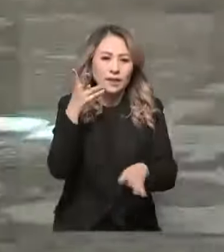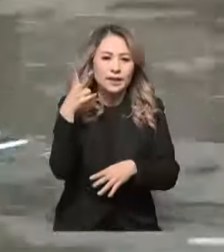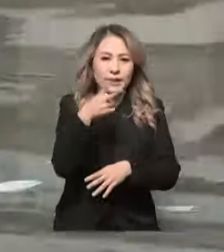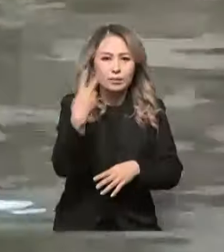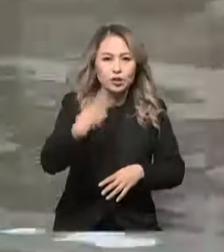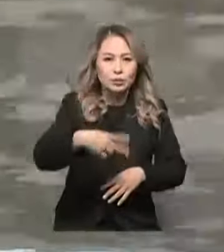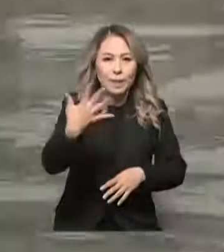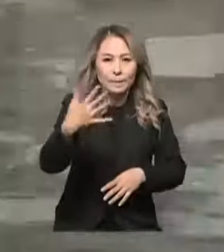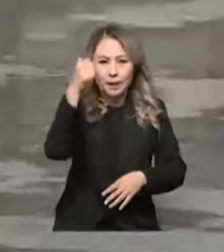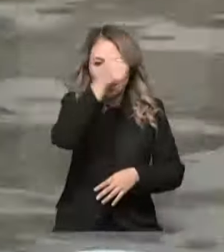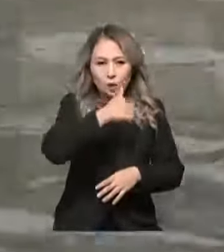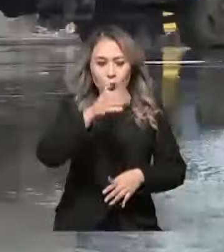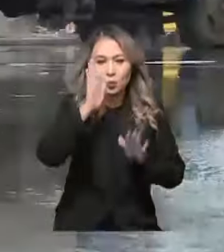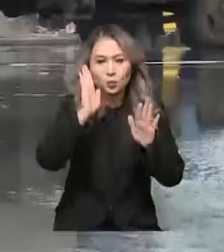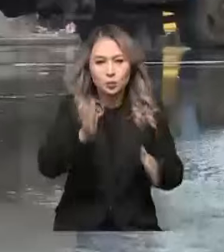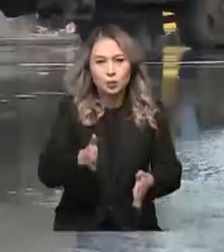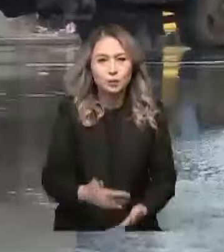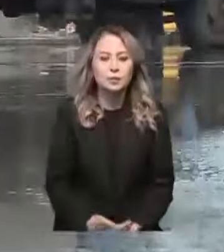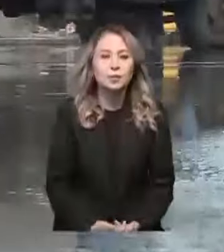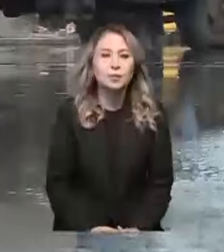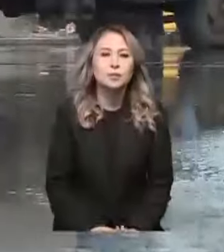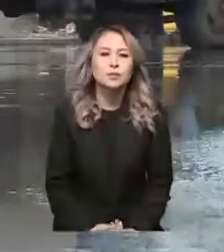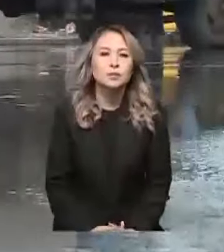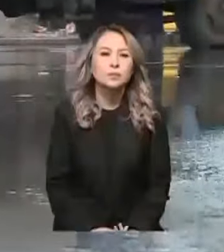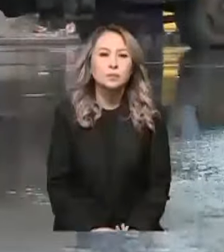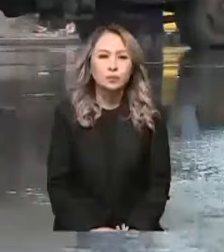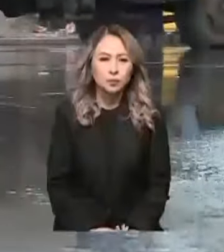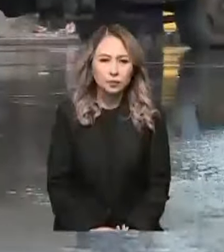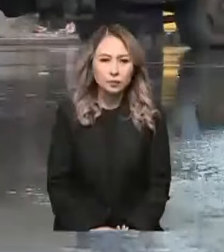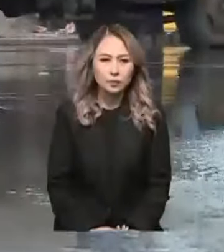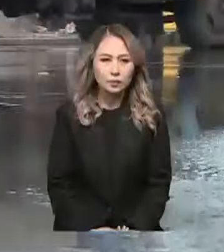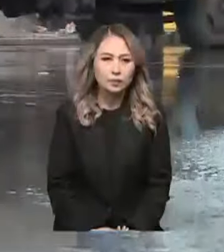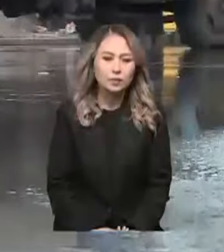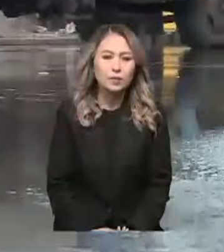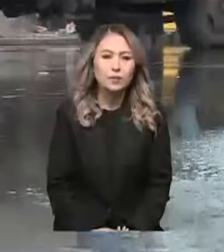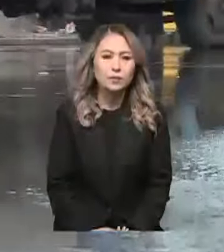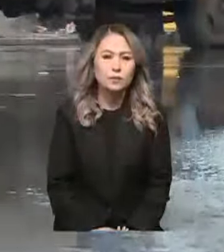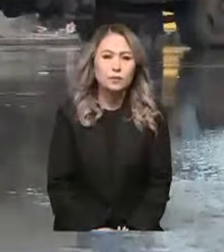2025 жылға қарай бірақ келеді. Ғазиза Мұхамеджанова, Қанат Махмұтов, 24 KZ.